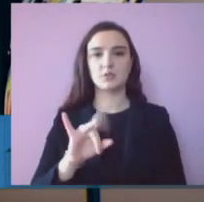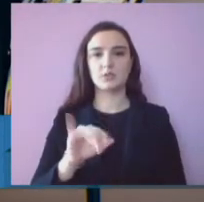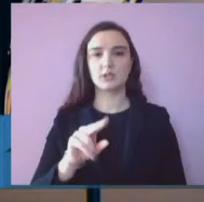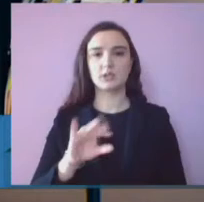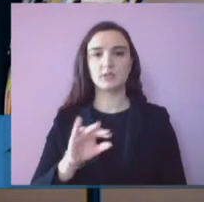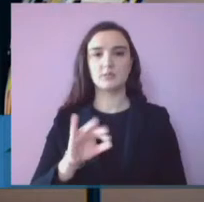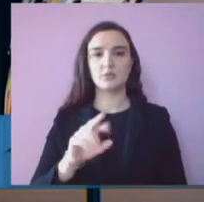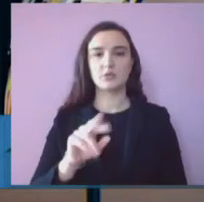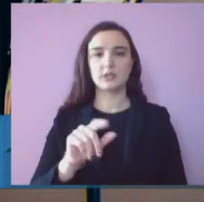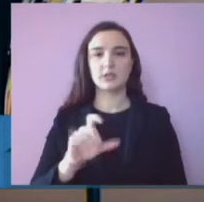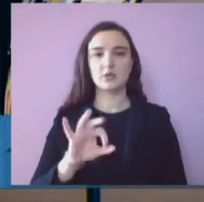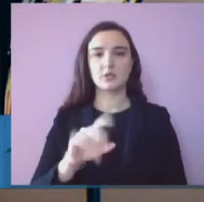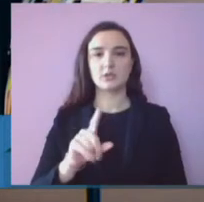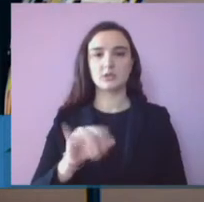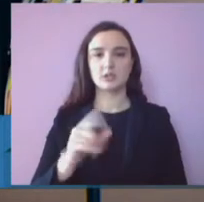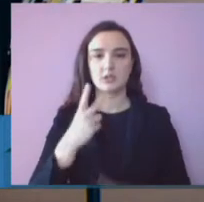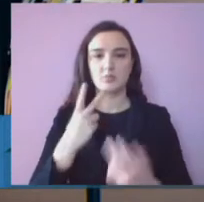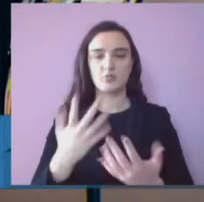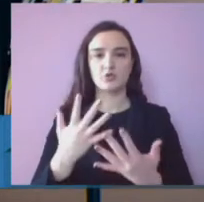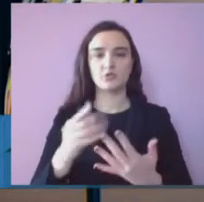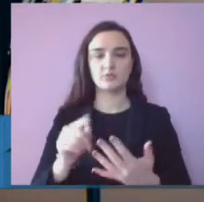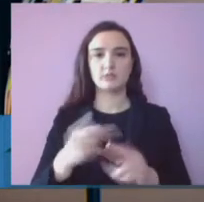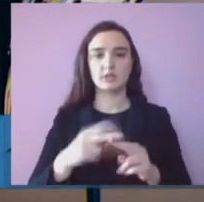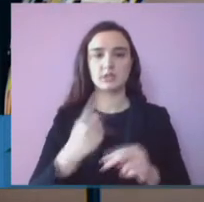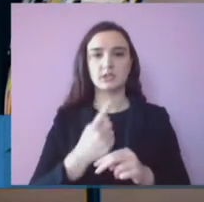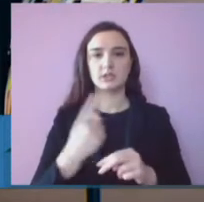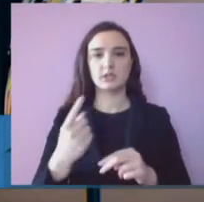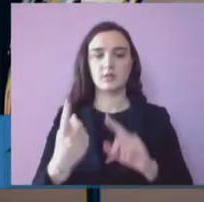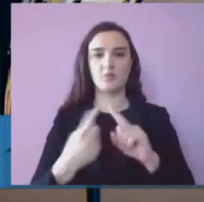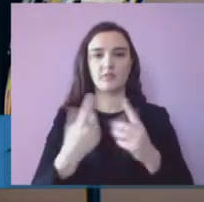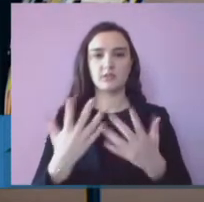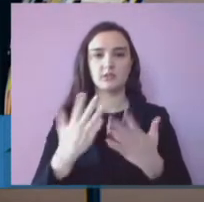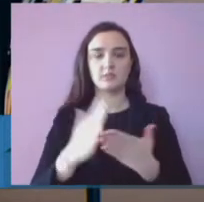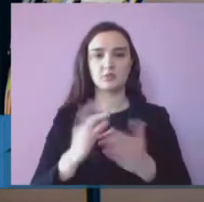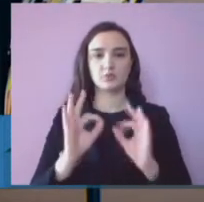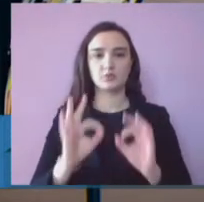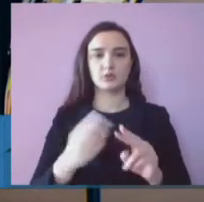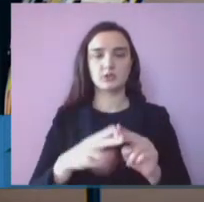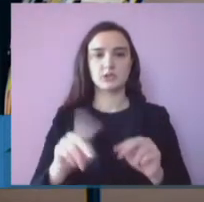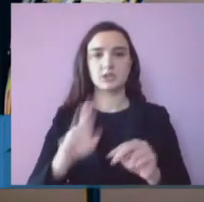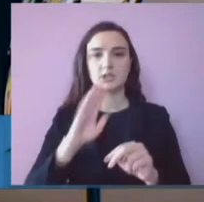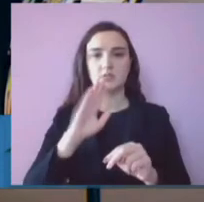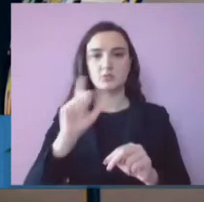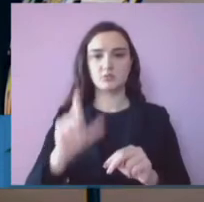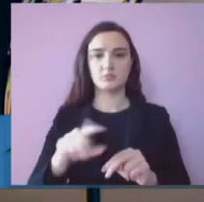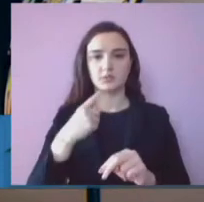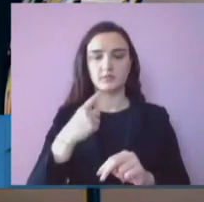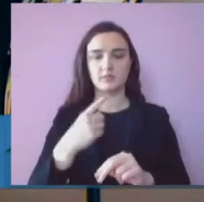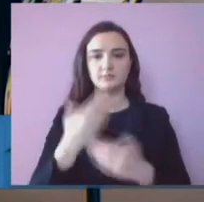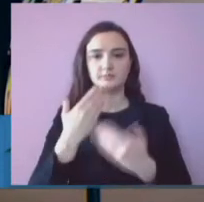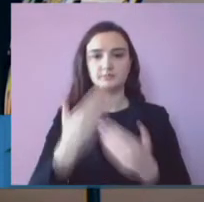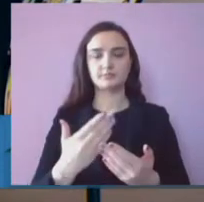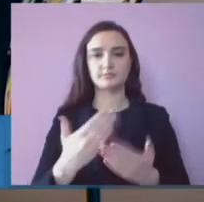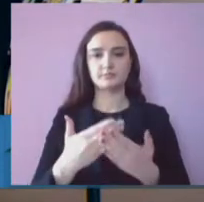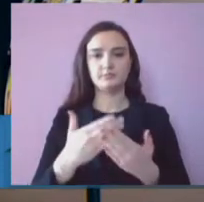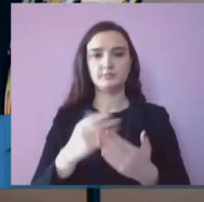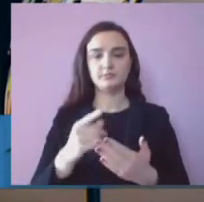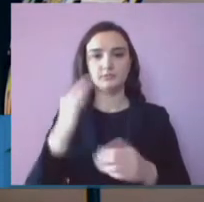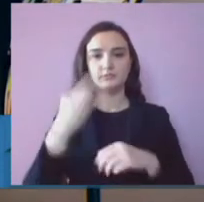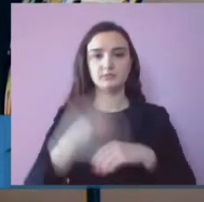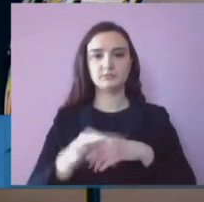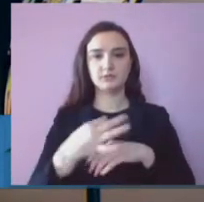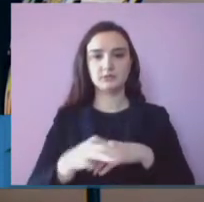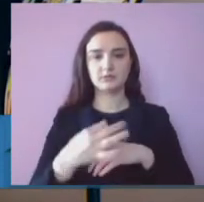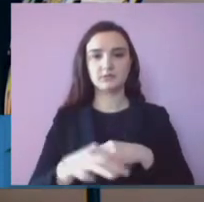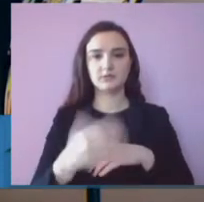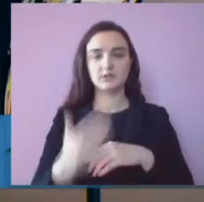ის გამოაშკარავდეს. Რომელიც ერთ-ერთი გამოვლინება არის სწორედ ის რაც ქალბატონმა იკითხა, თქვა თმის შენის გადლიერება,